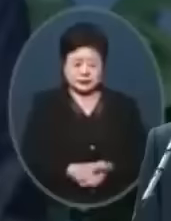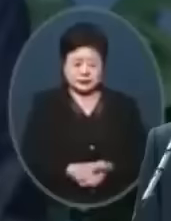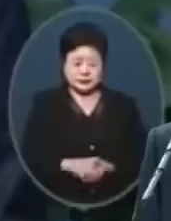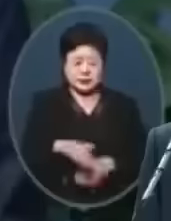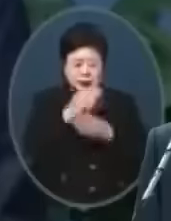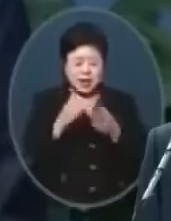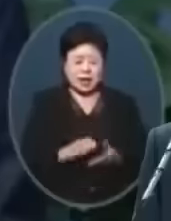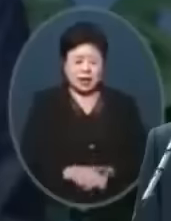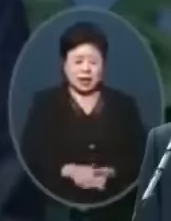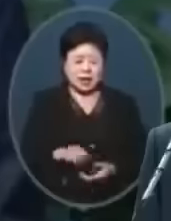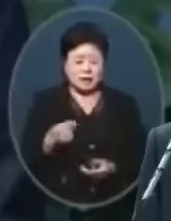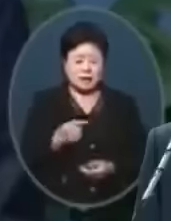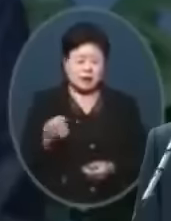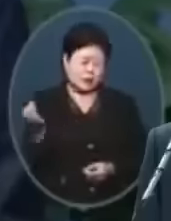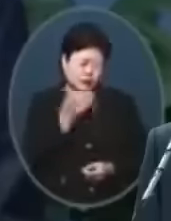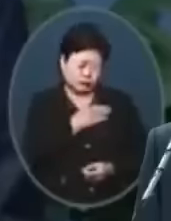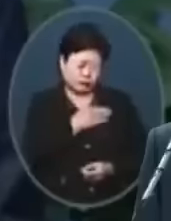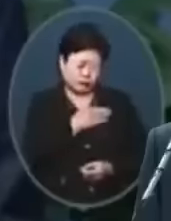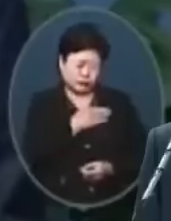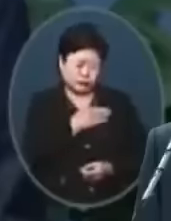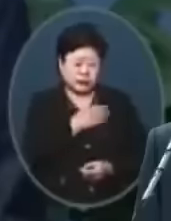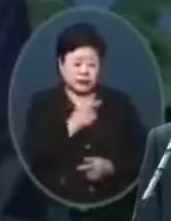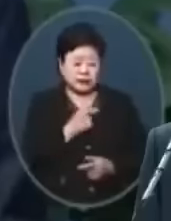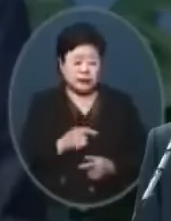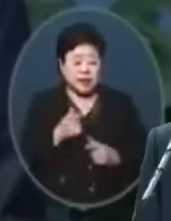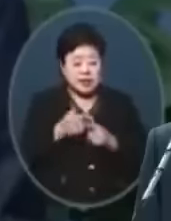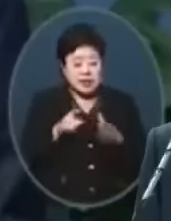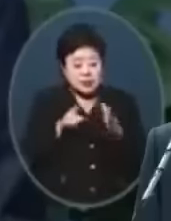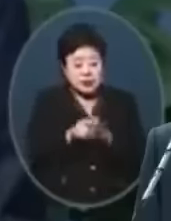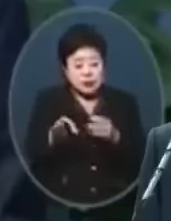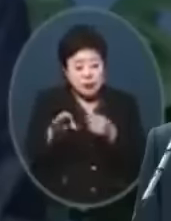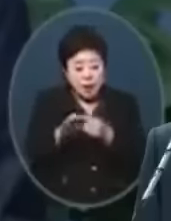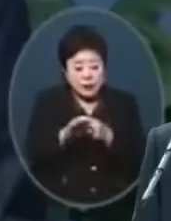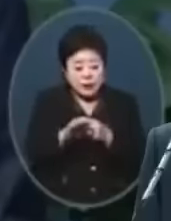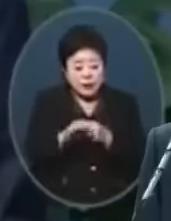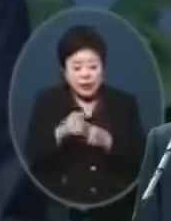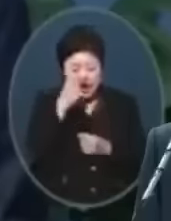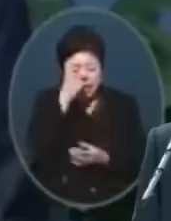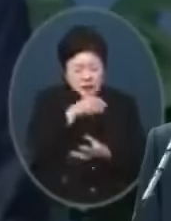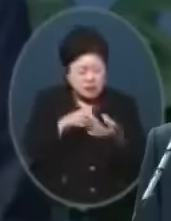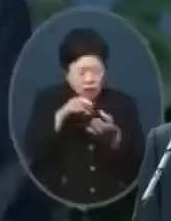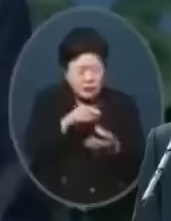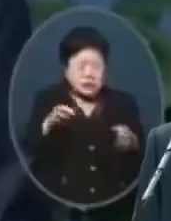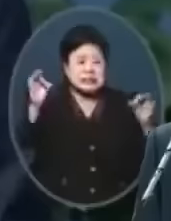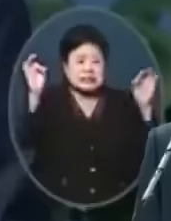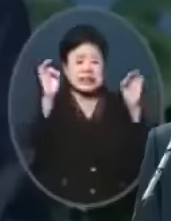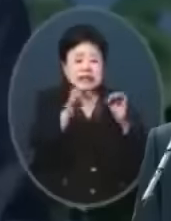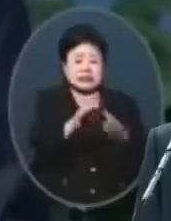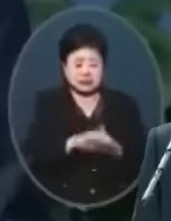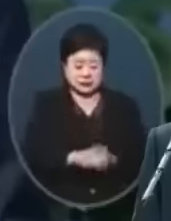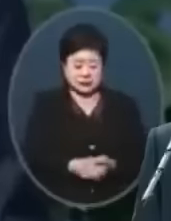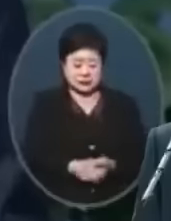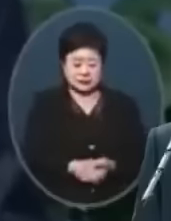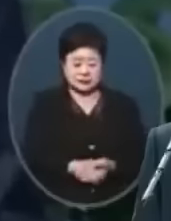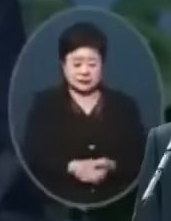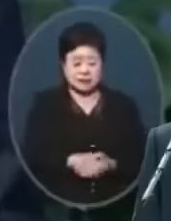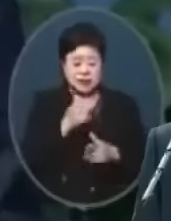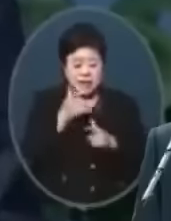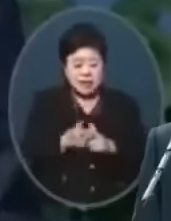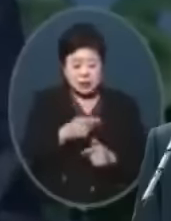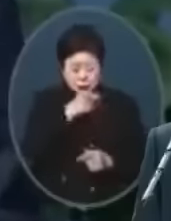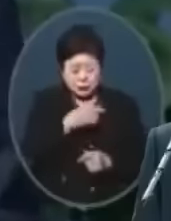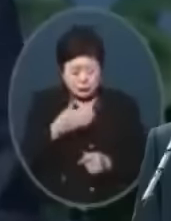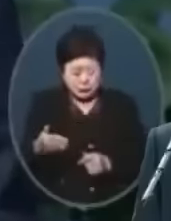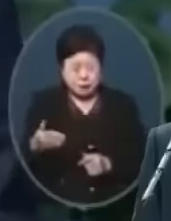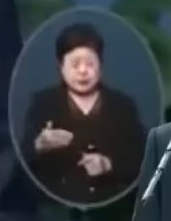다 백만장자는 되지 않을지라도 예수 믿으면 가시와 은극히가 사라져버린 것입니다. 예수님